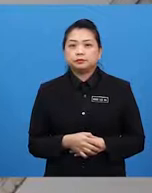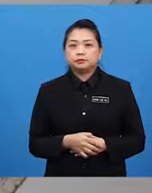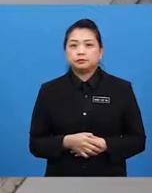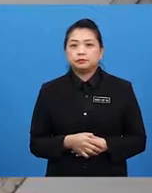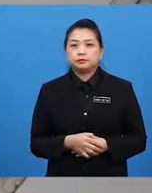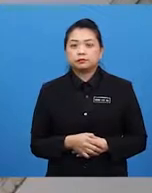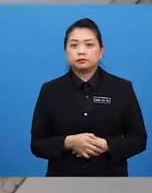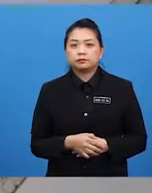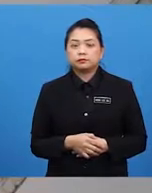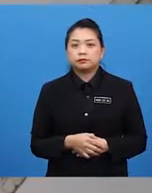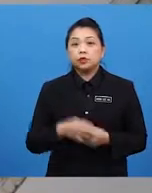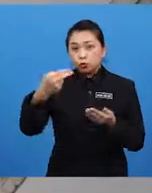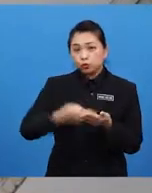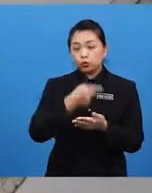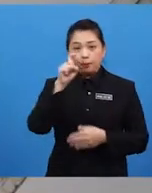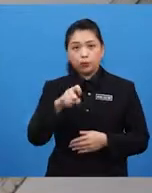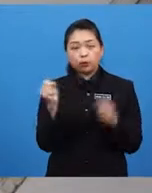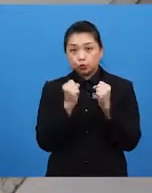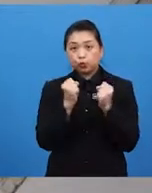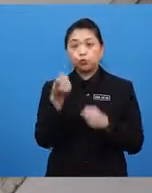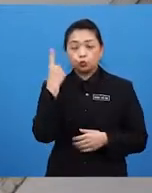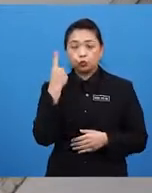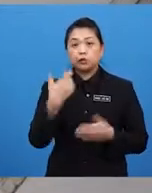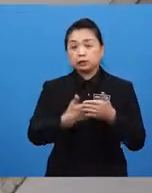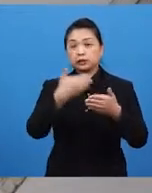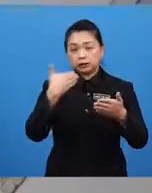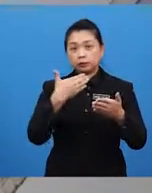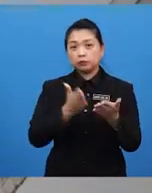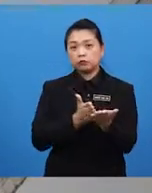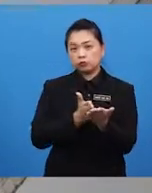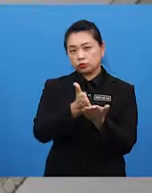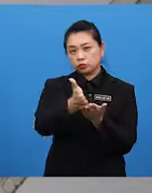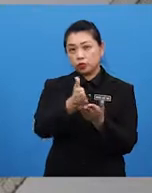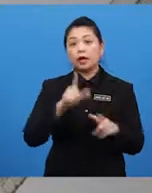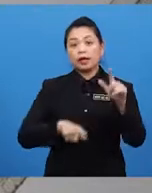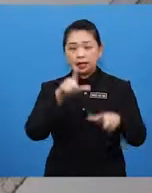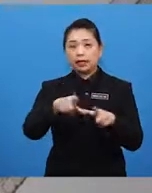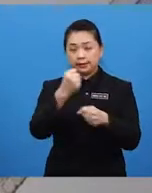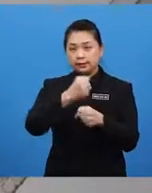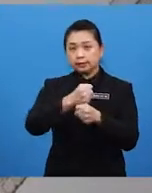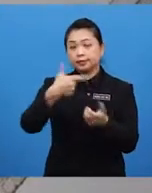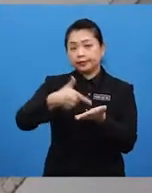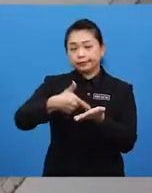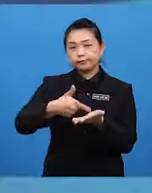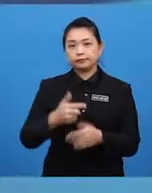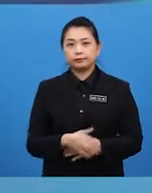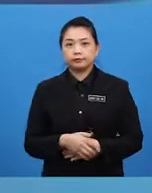Hai Super Nudy sejukkan dahulu sebelum meneruskan langkah ke jelas seterusnya